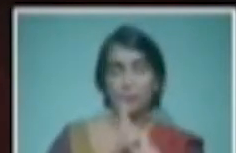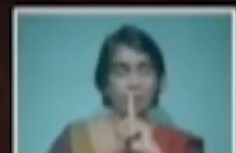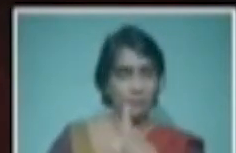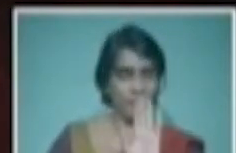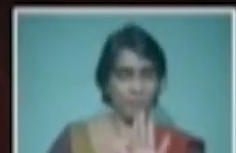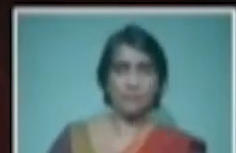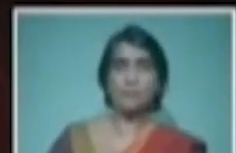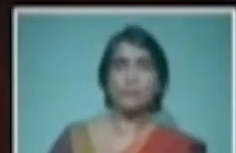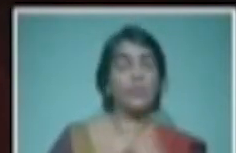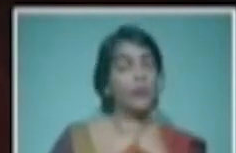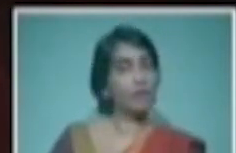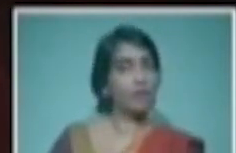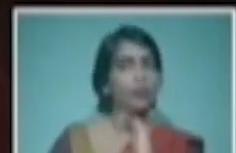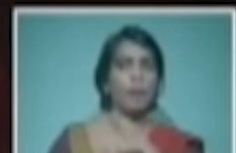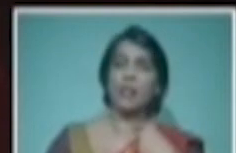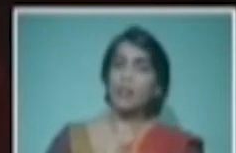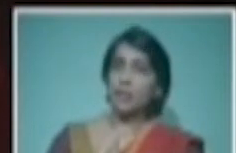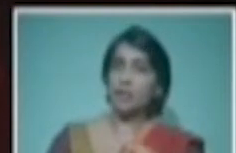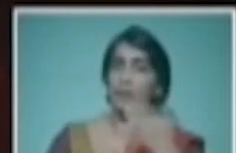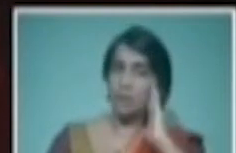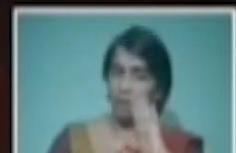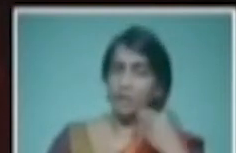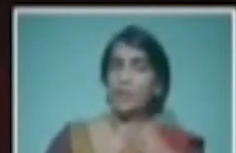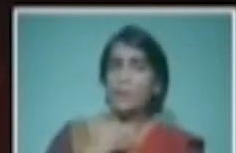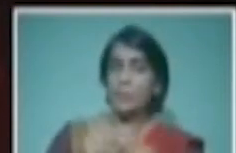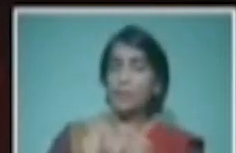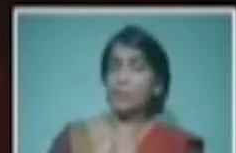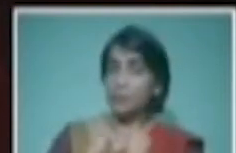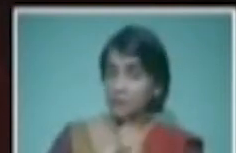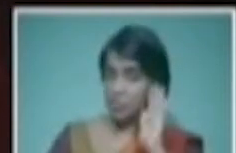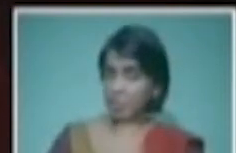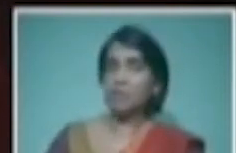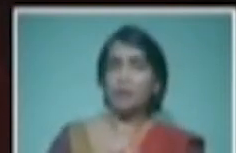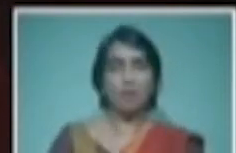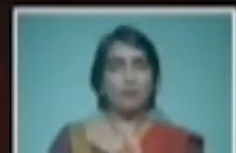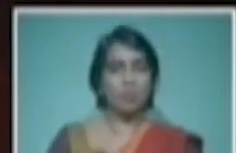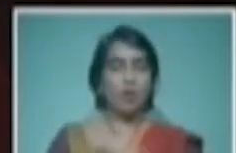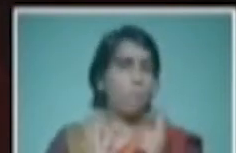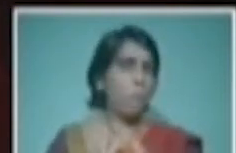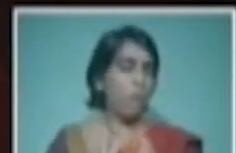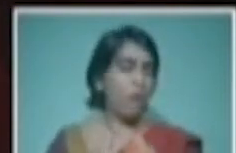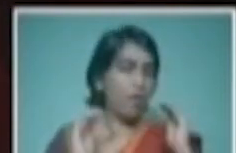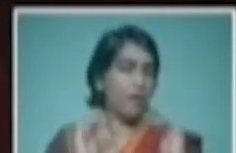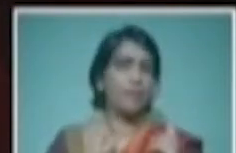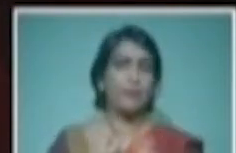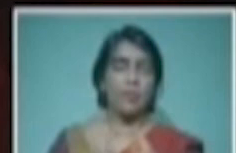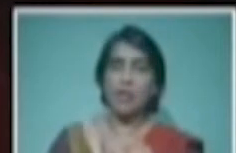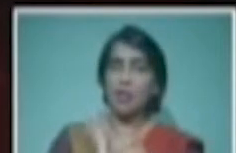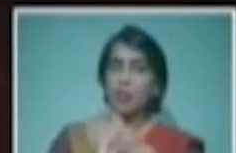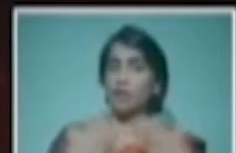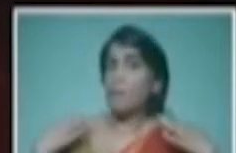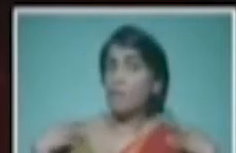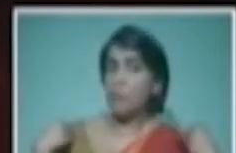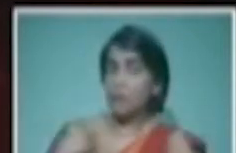තිබෙනවා. රජයේ මගින් දේශීය හා සම්ප්‍රදායික කර්මාන්ත කරුවන්ට සහනදායී පොලියක් යටතේ ණය පහසුකම්